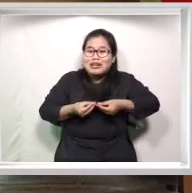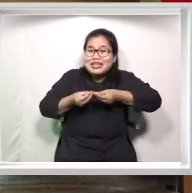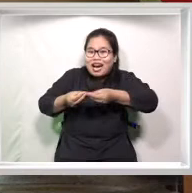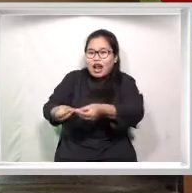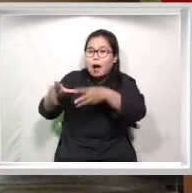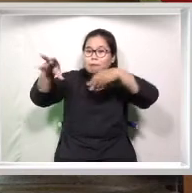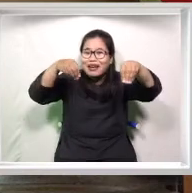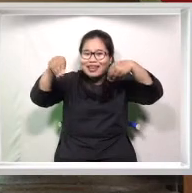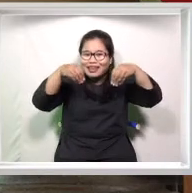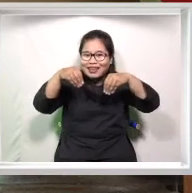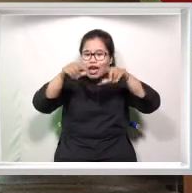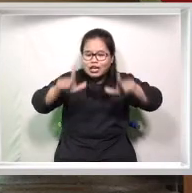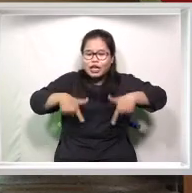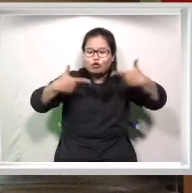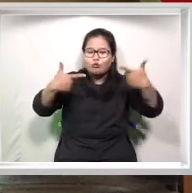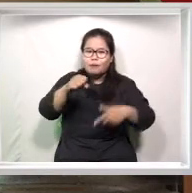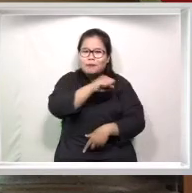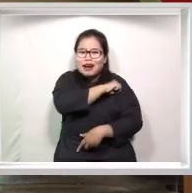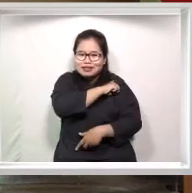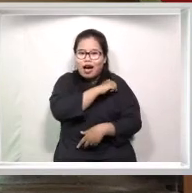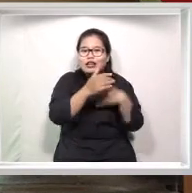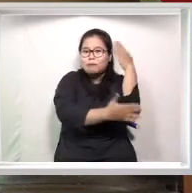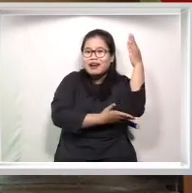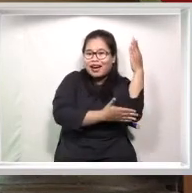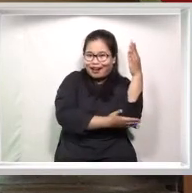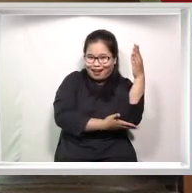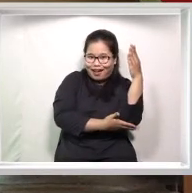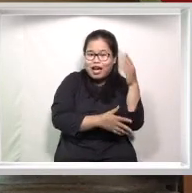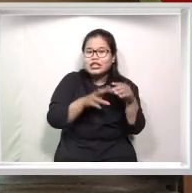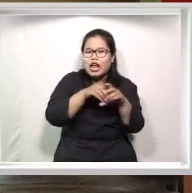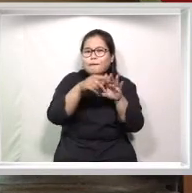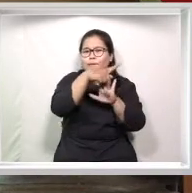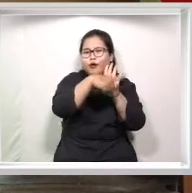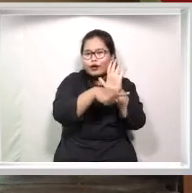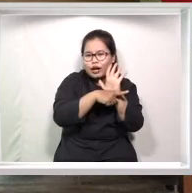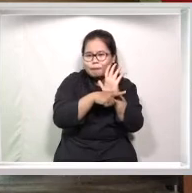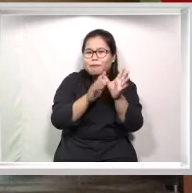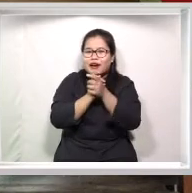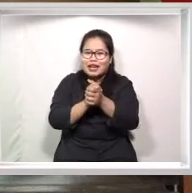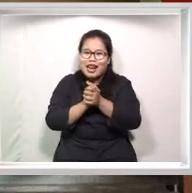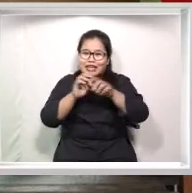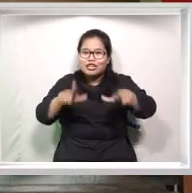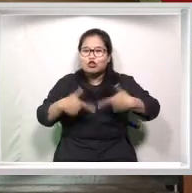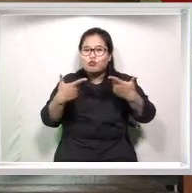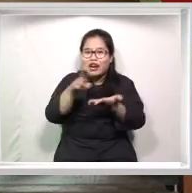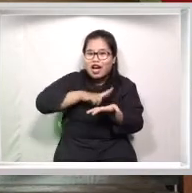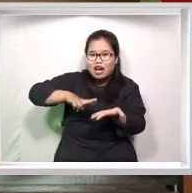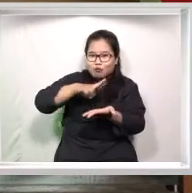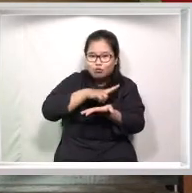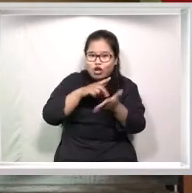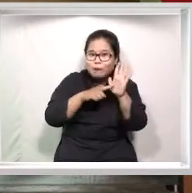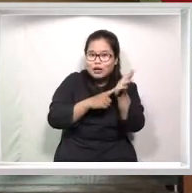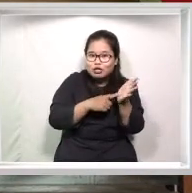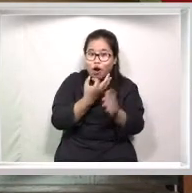materi kehidupan berbangsa dan bernegara pada program pengenalan kehidupan kampus bagi para mahasiswa